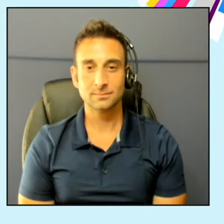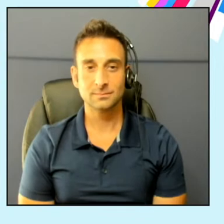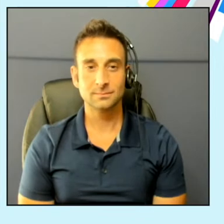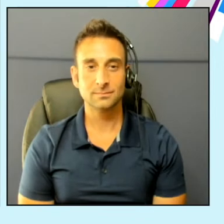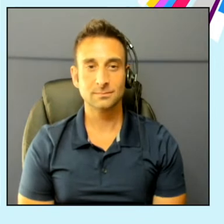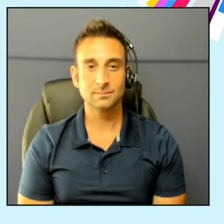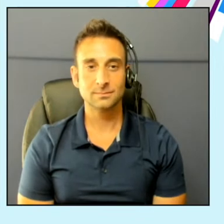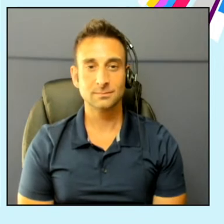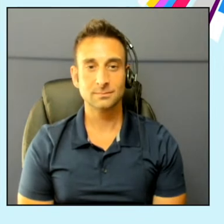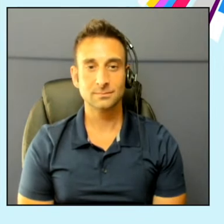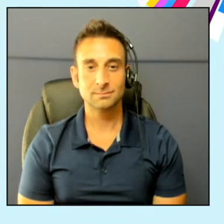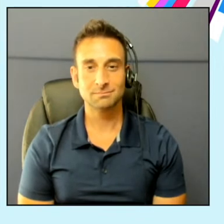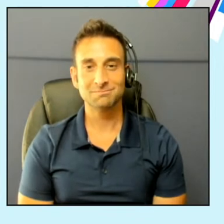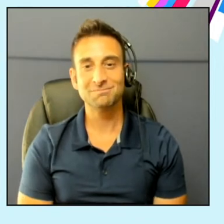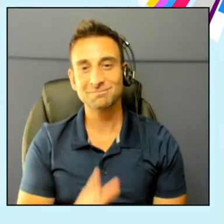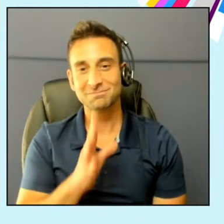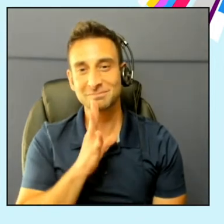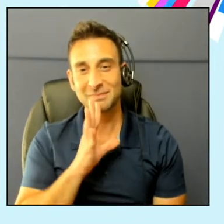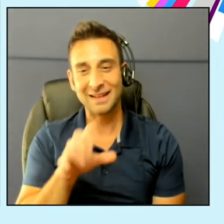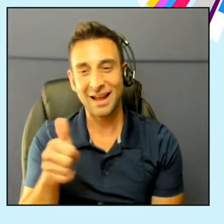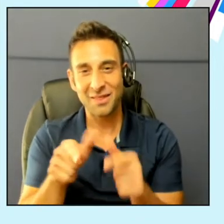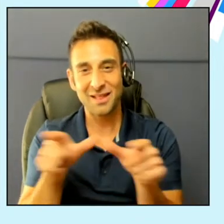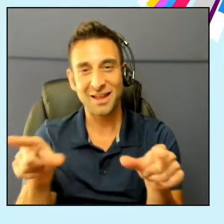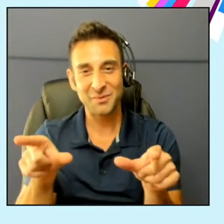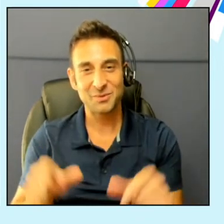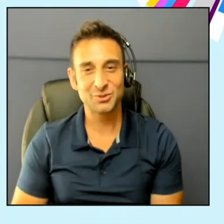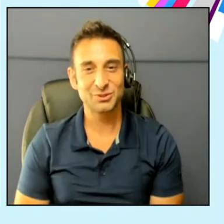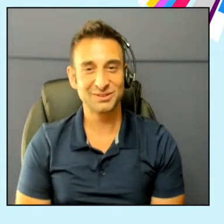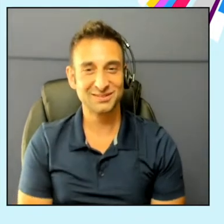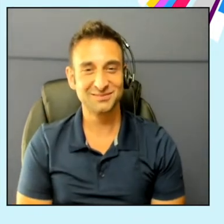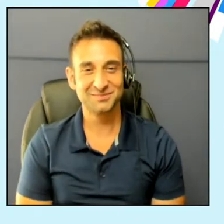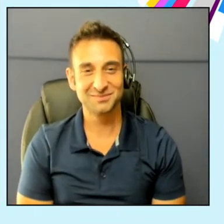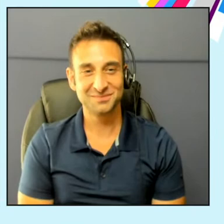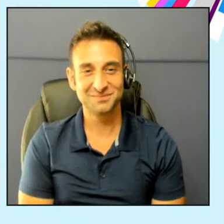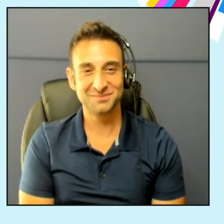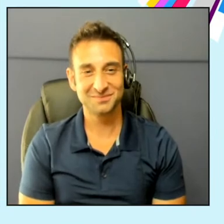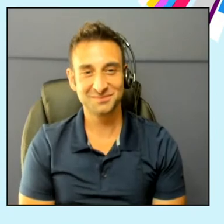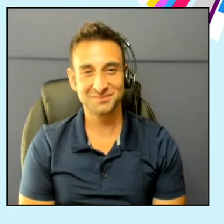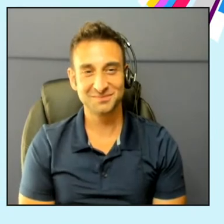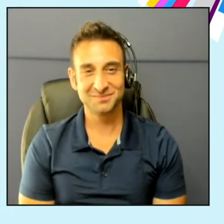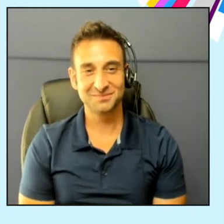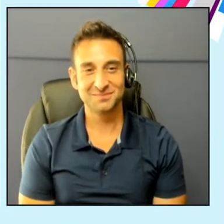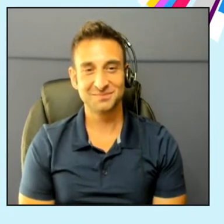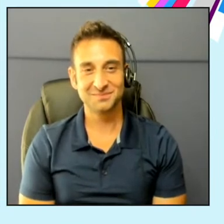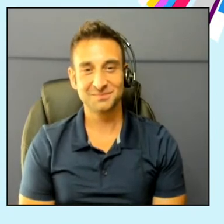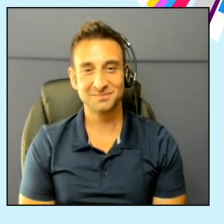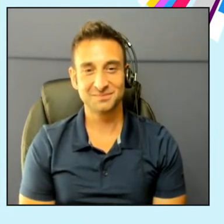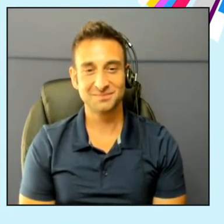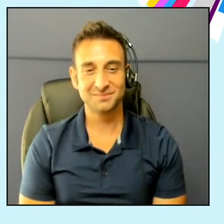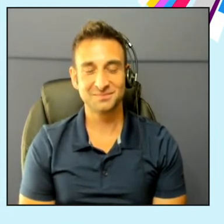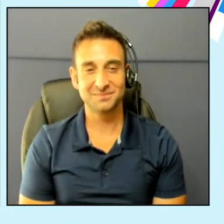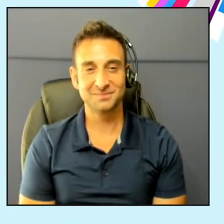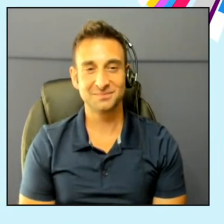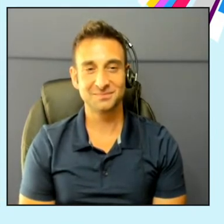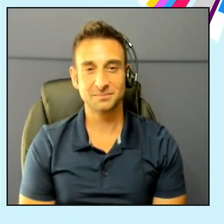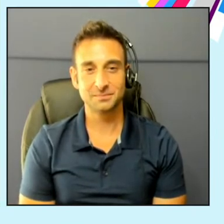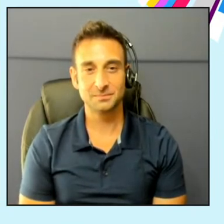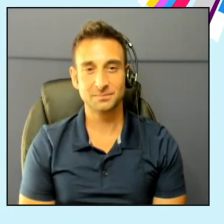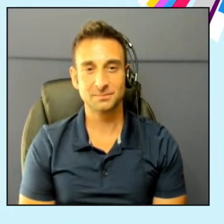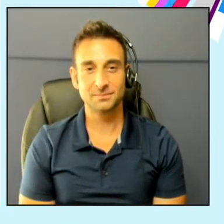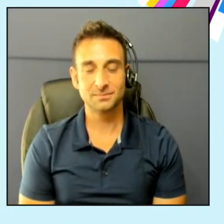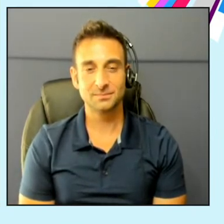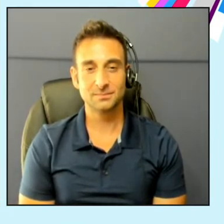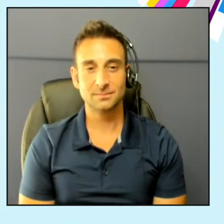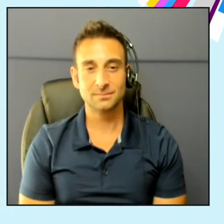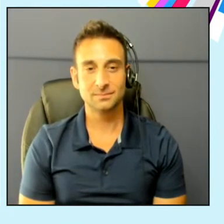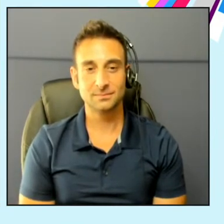Für mich bedeutet Sichtbarkeit die Wertschätzung jeder einzelnen Person, da dadurch Achtsamkeit in Sprache und Begegnung stattfinden kann.